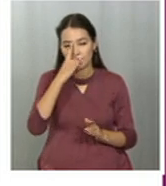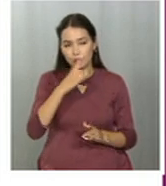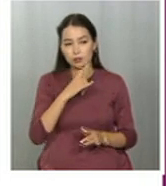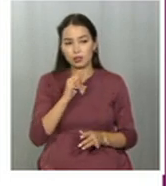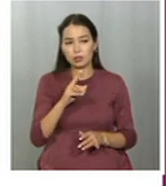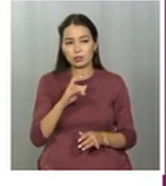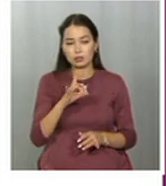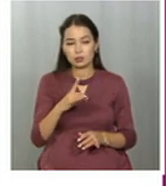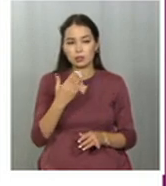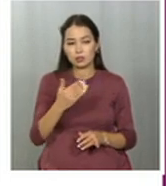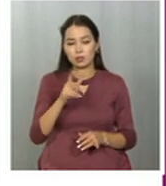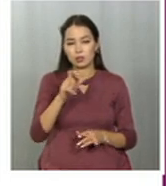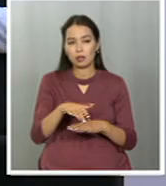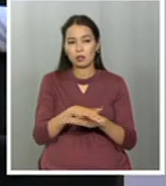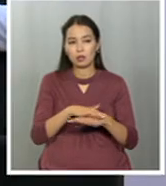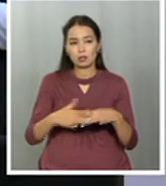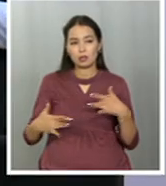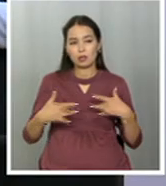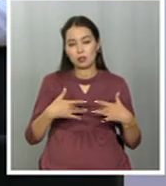халық әртісі атағы берілді.